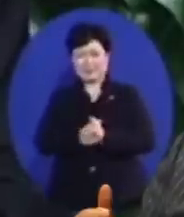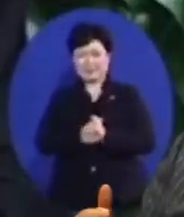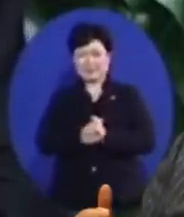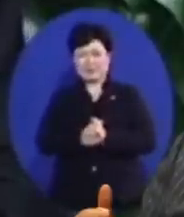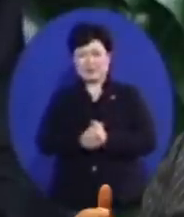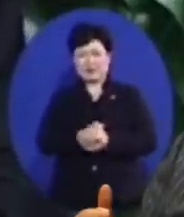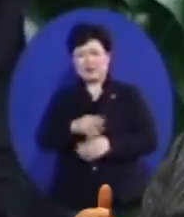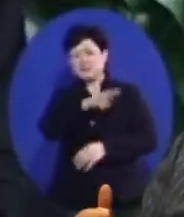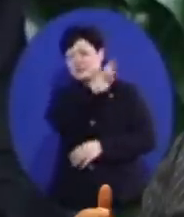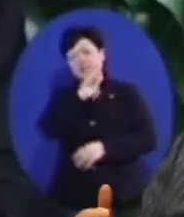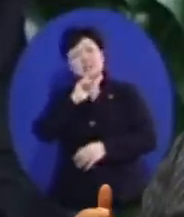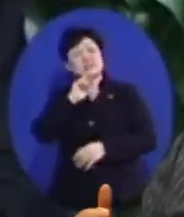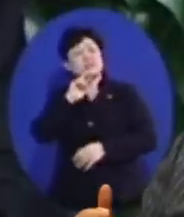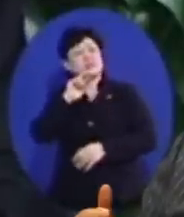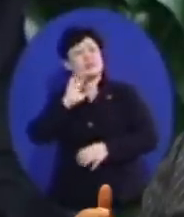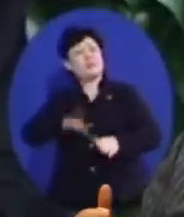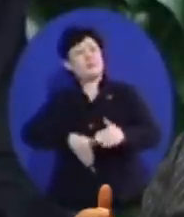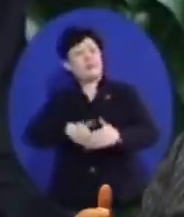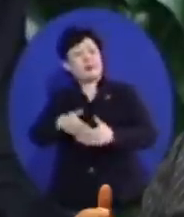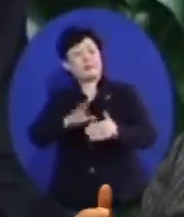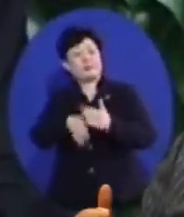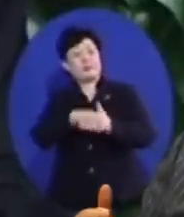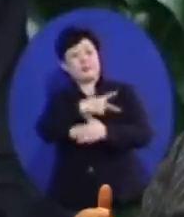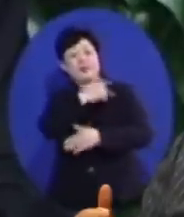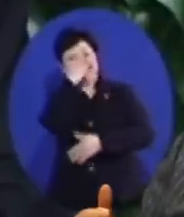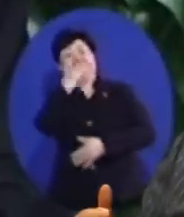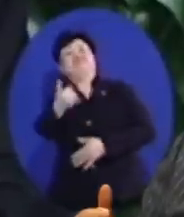등 따쓰고 배부를 때 뭘 했습니까? 잠잤죠.